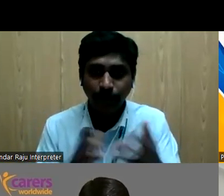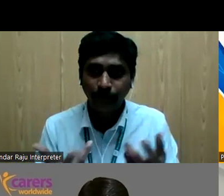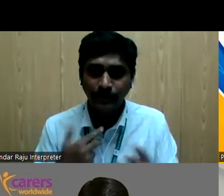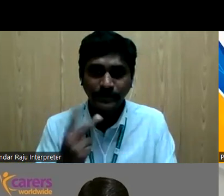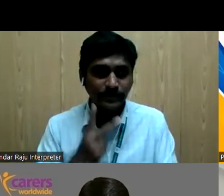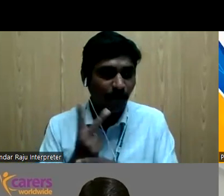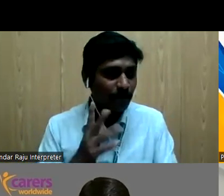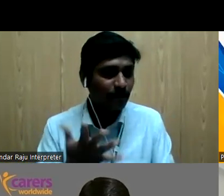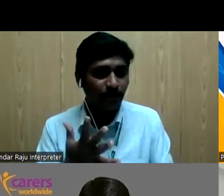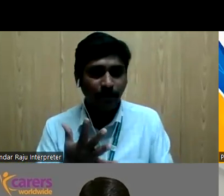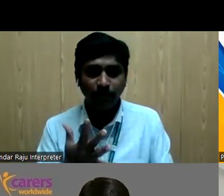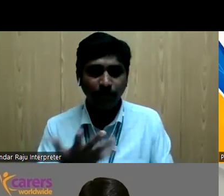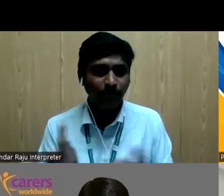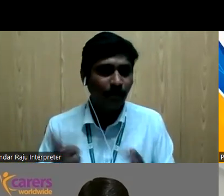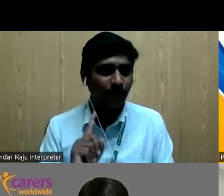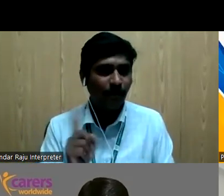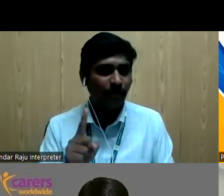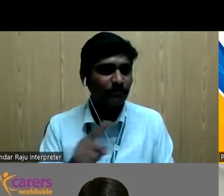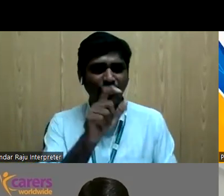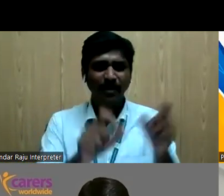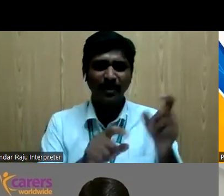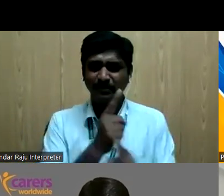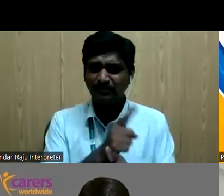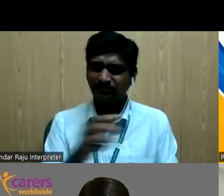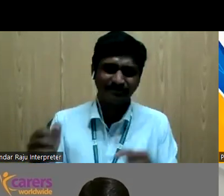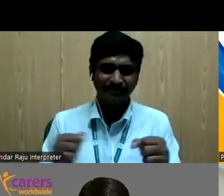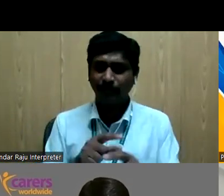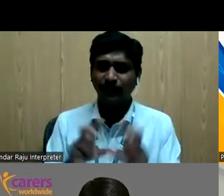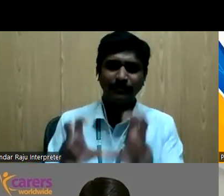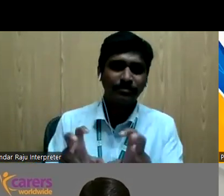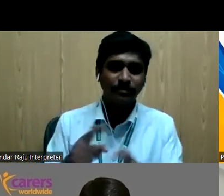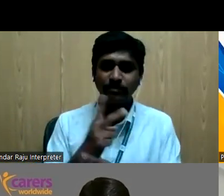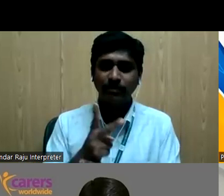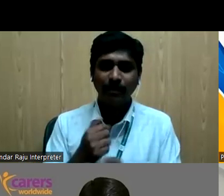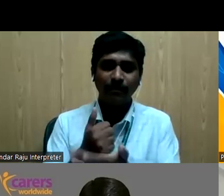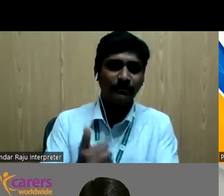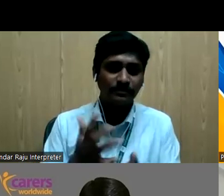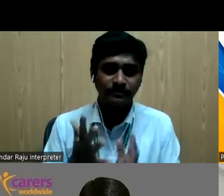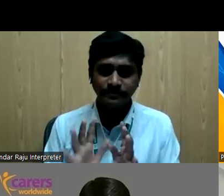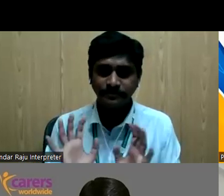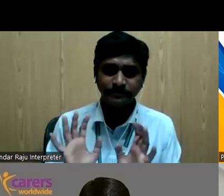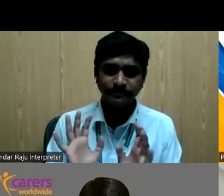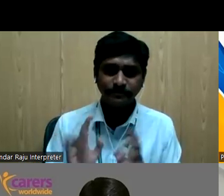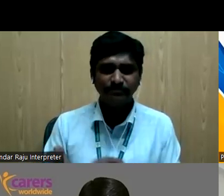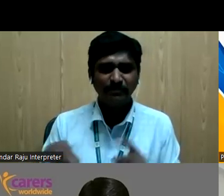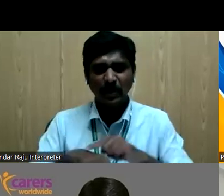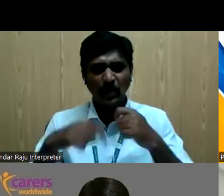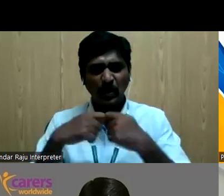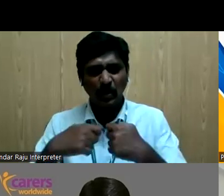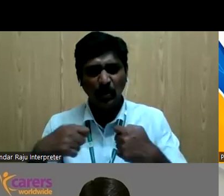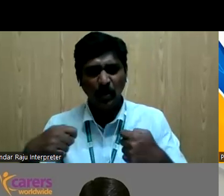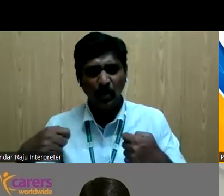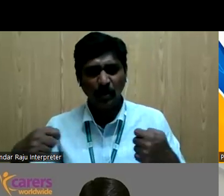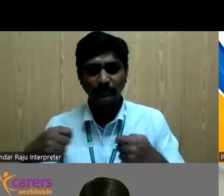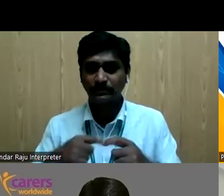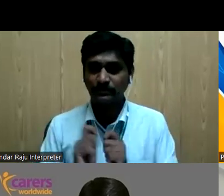नहीं थी, सिक्योरिटी नहीं थी, उसको कोई ध्यान नहीं देता था. मैं उसके साथ स्कूल भी बैठी, पर वो सब बहुत लॉन्ग टर्म तक मैं नहीं कर सकती थी,